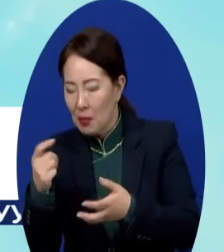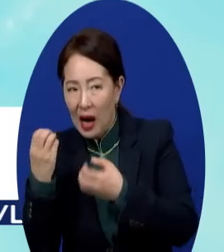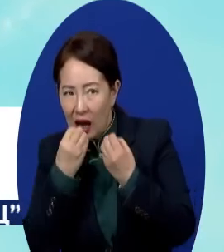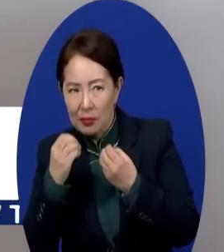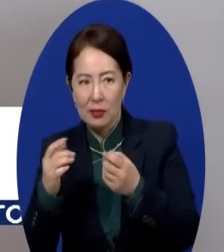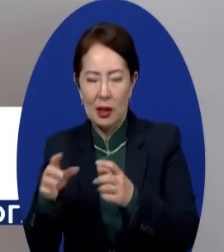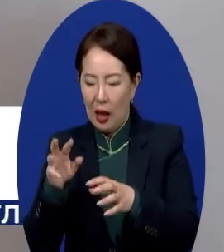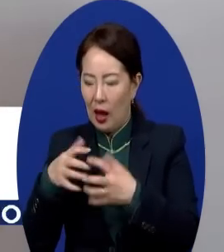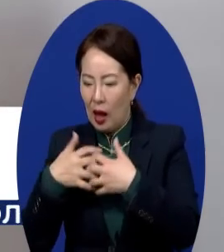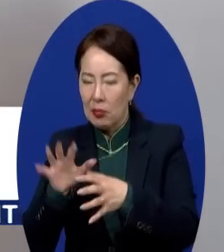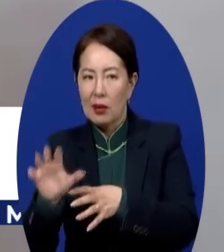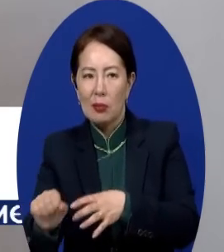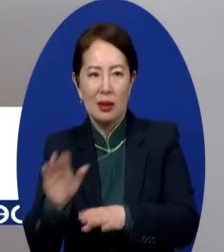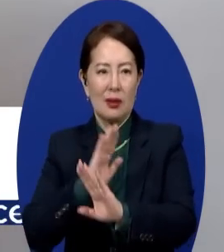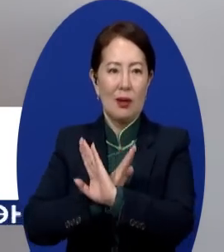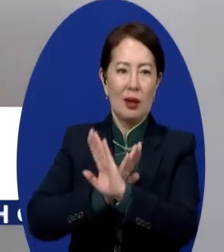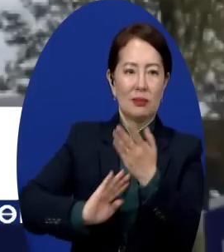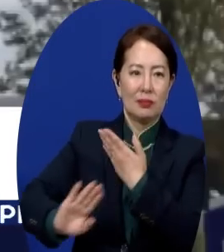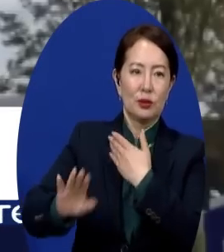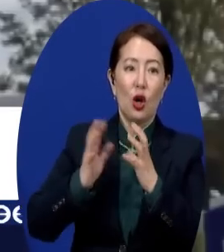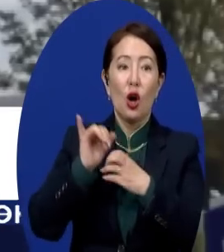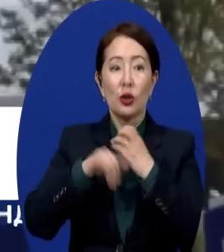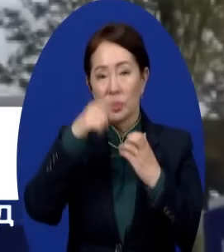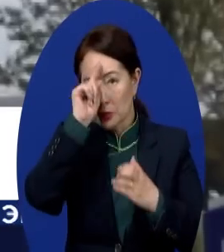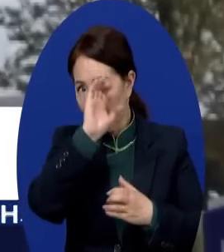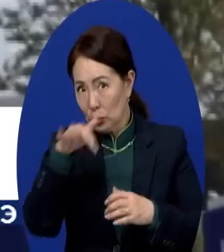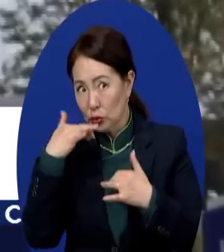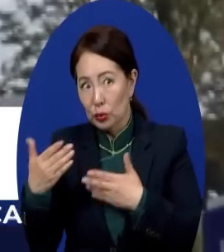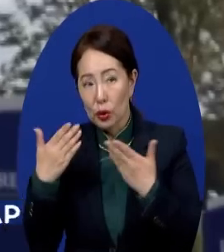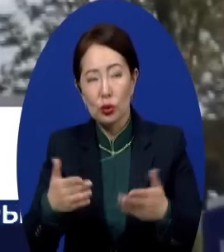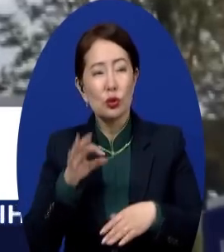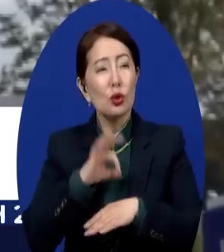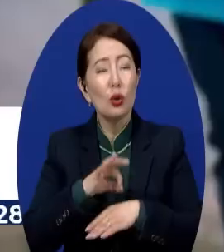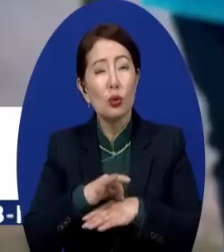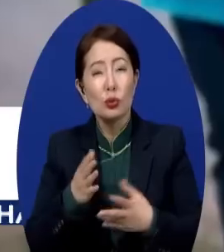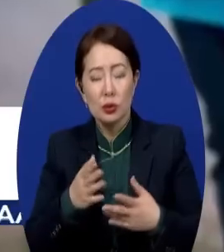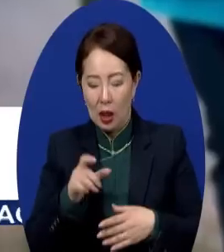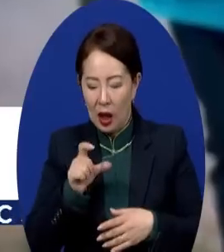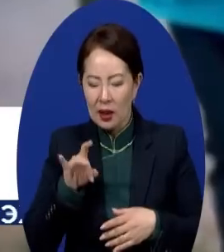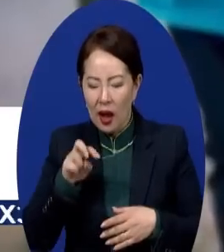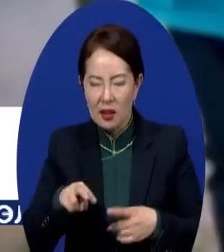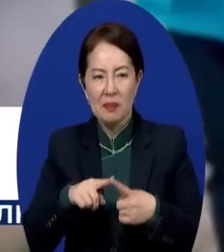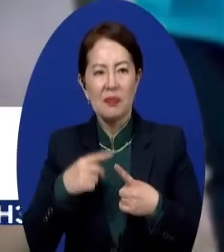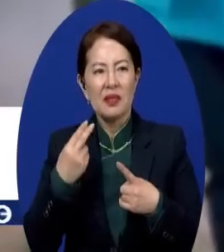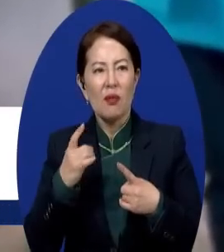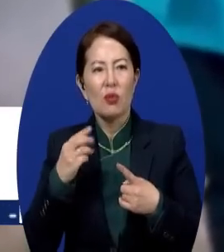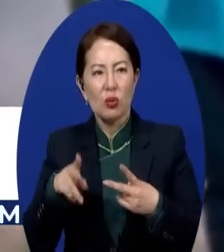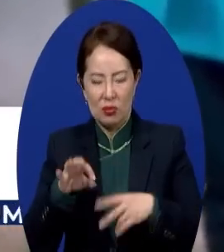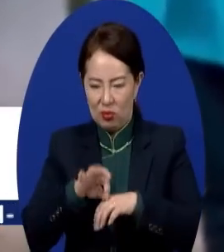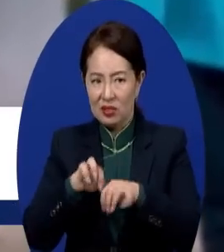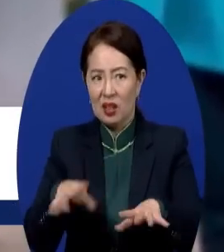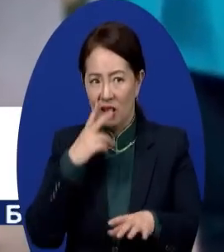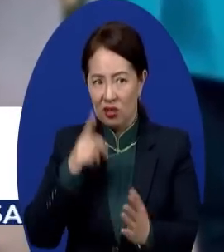харьцахаас зайлсхийхийг олон улсын эрүүл мэндийн байгууллагаас зөвлөжээ. Өвчний шинж тэмдэг нь идээт болон цэврүүд тууралттай байдлаар илэрдэг юм